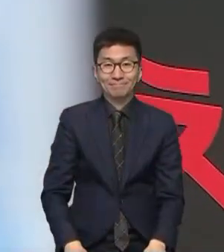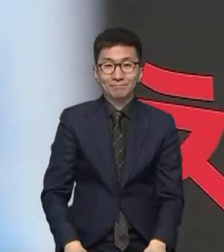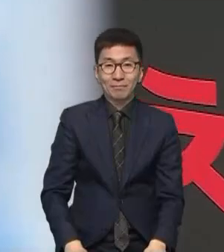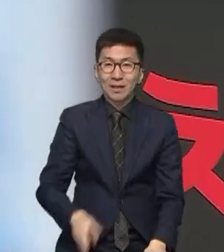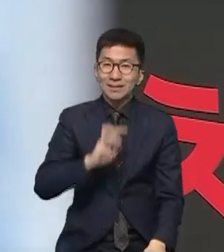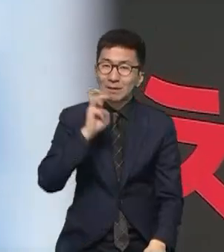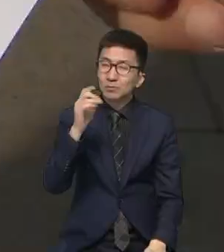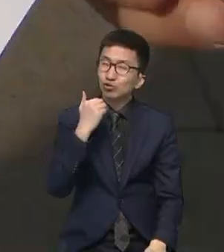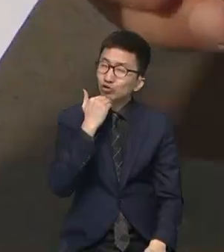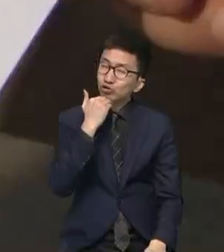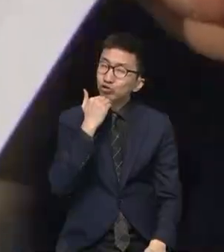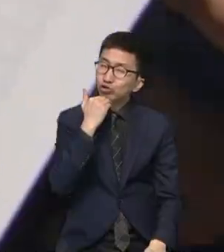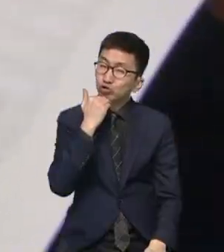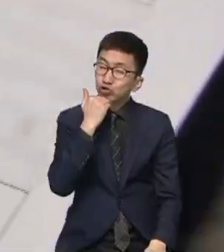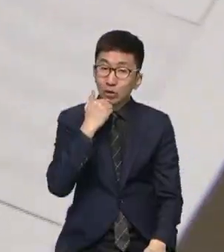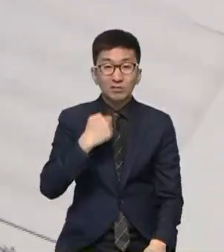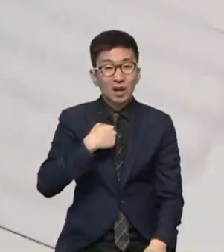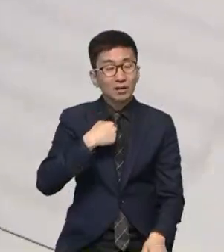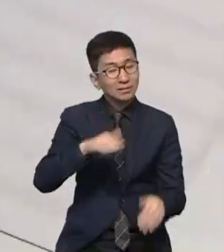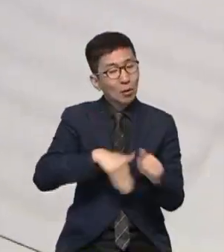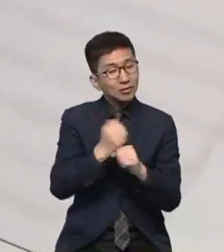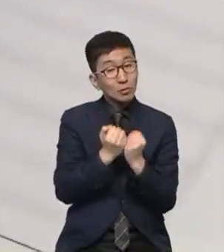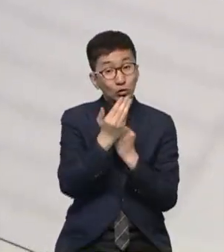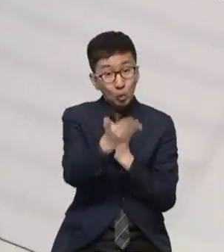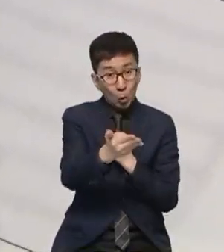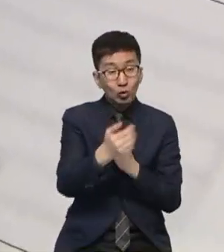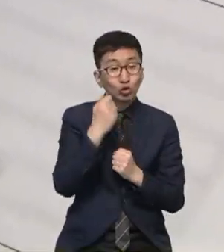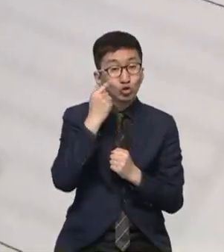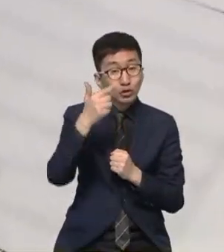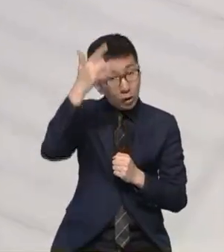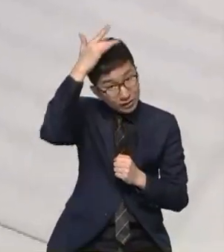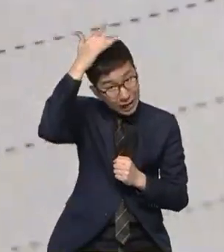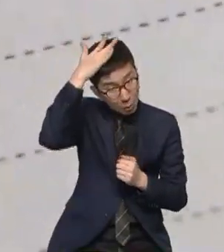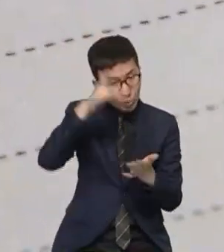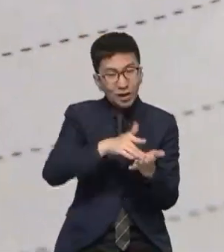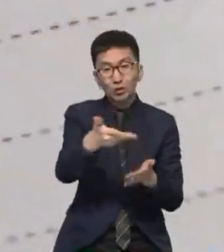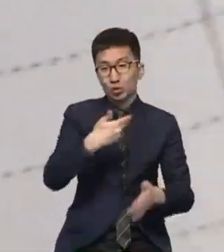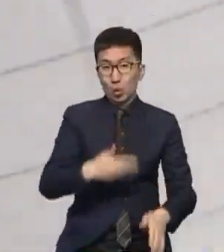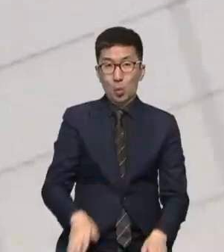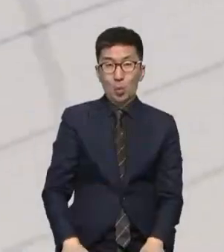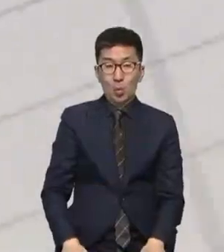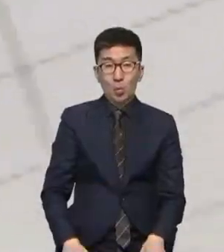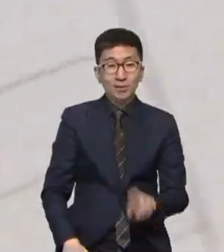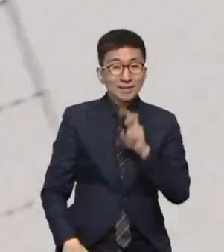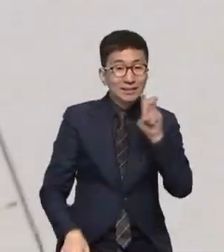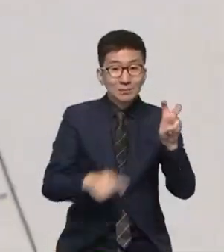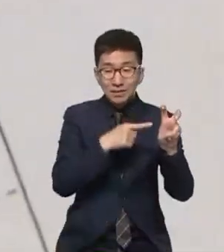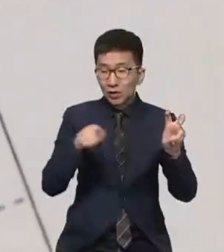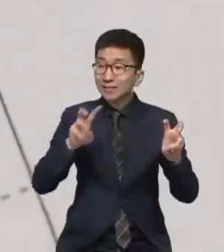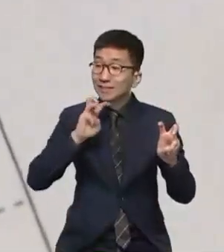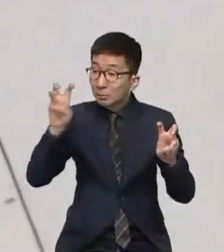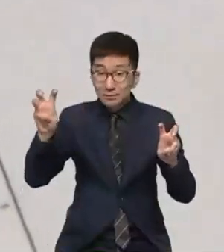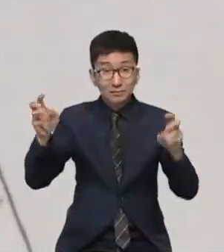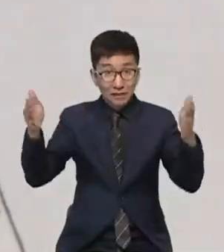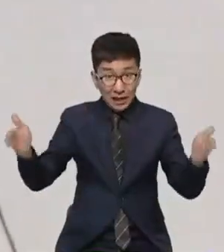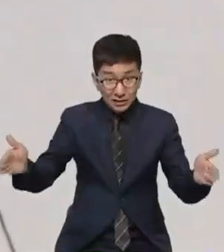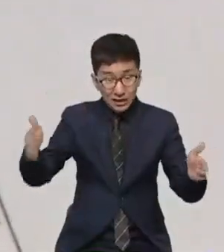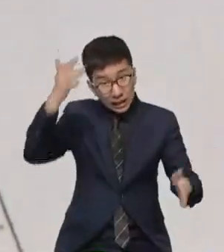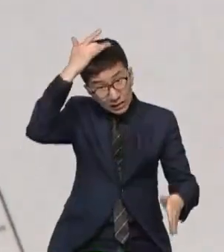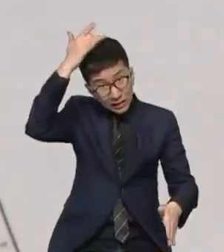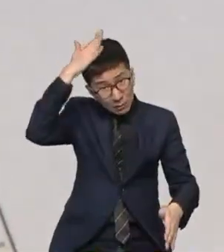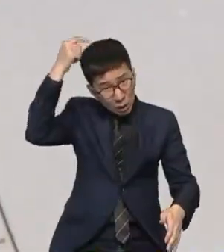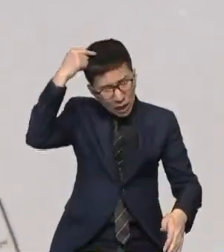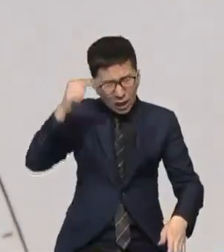30여 분 기다린 후 증상을 말하자 6개월치 탈모약을 지어줍니다. 20대부터 30대 청년층에게 탈모는 말